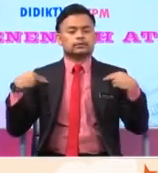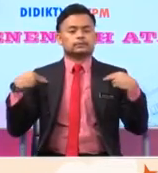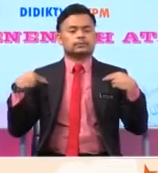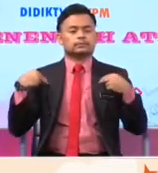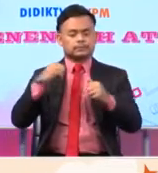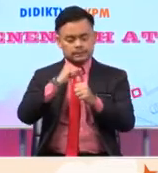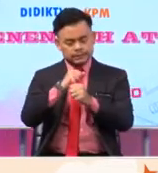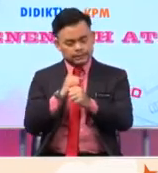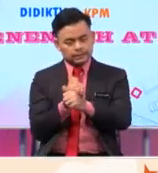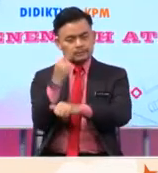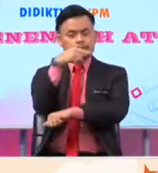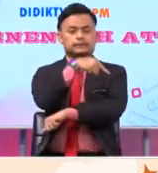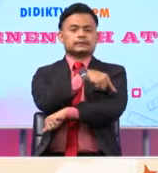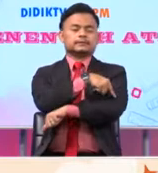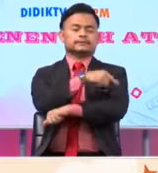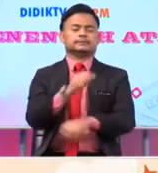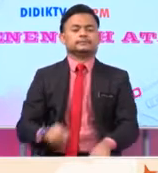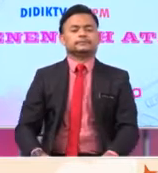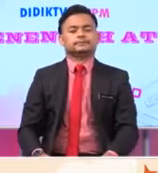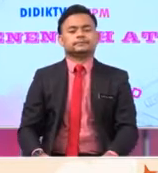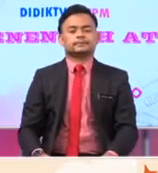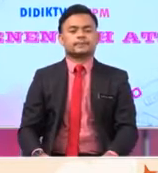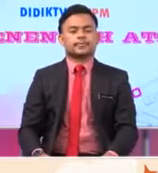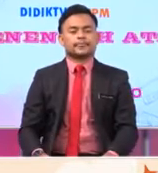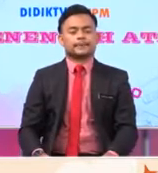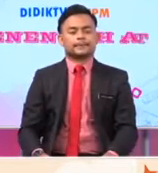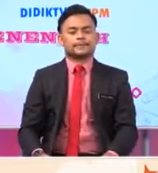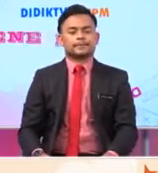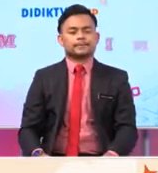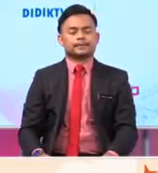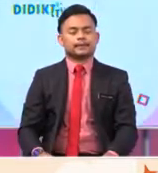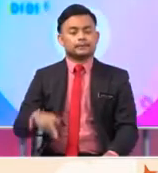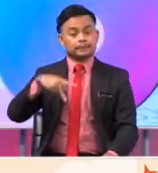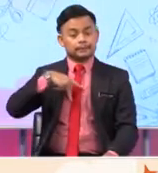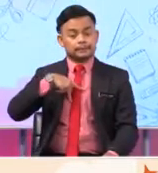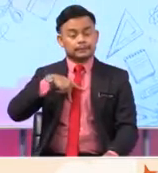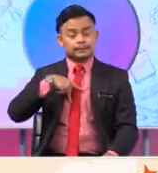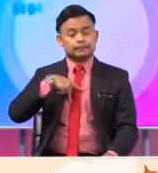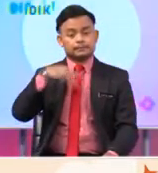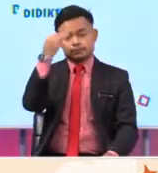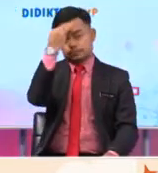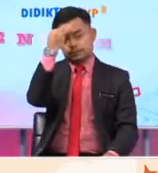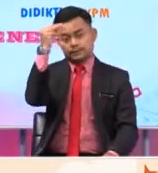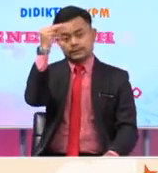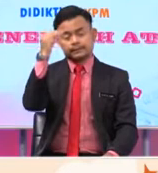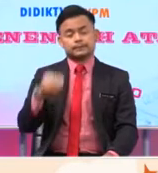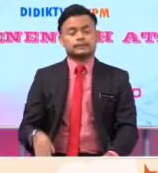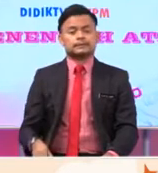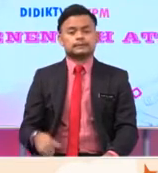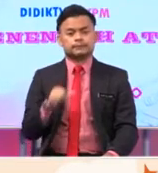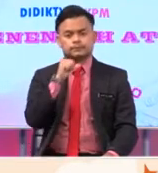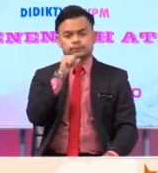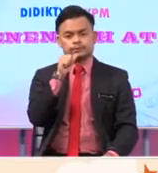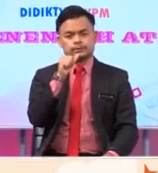tabiat atau kebiasaan Oke maksud dia aper kepribadian baik nih oke bye Mulyani kita buka ndak